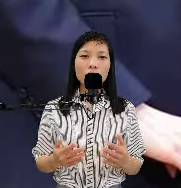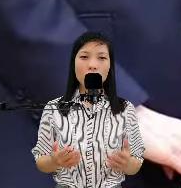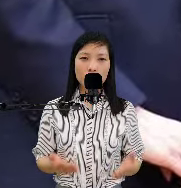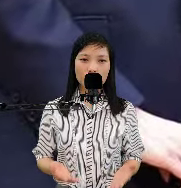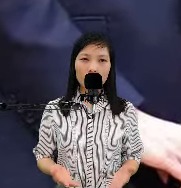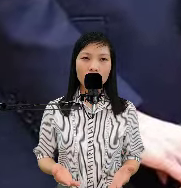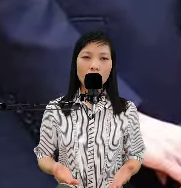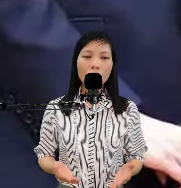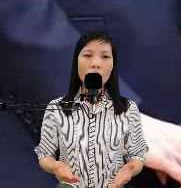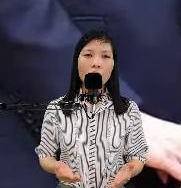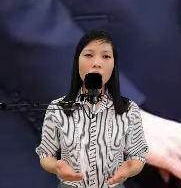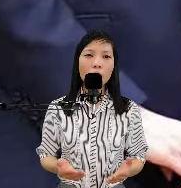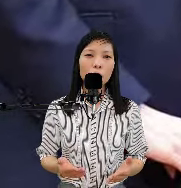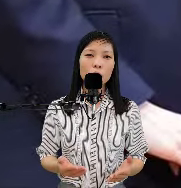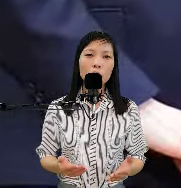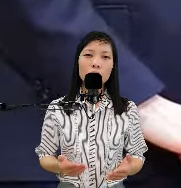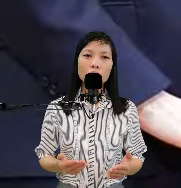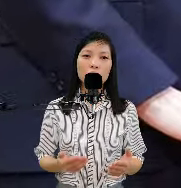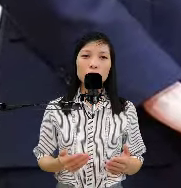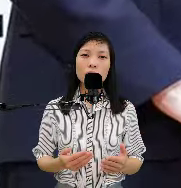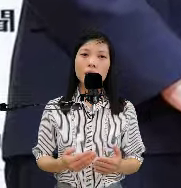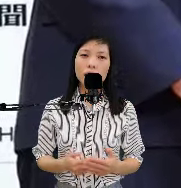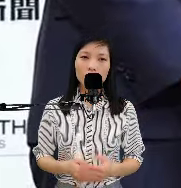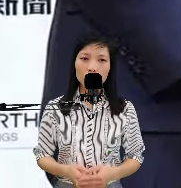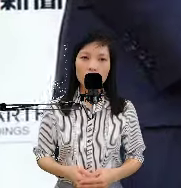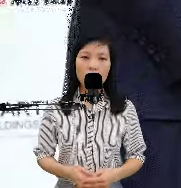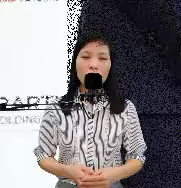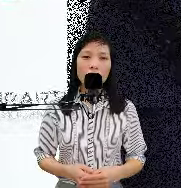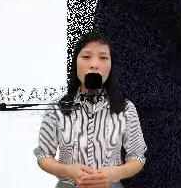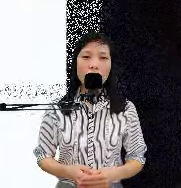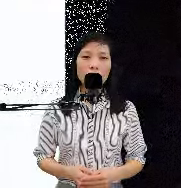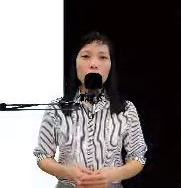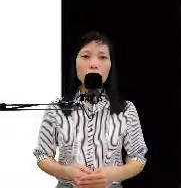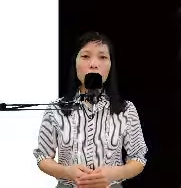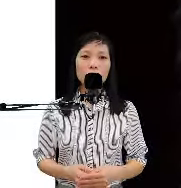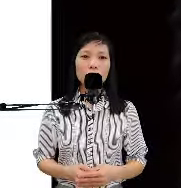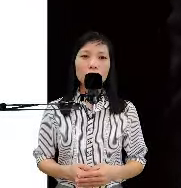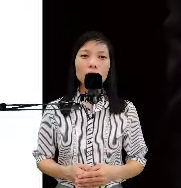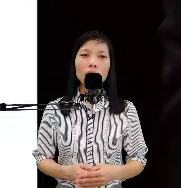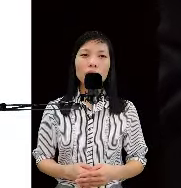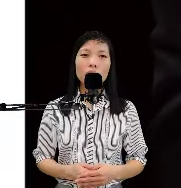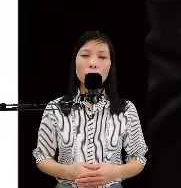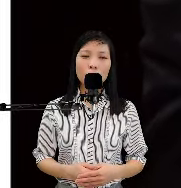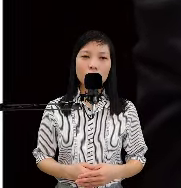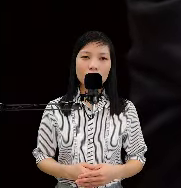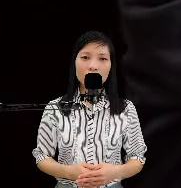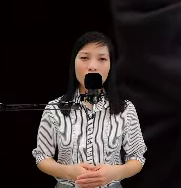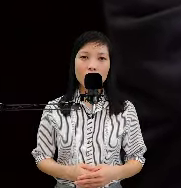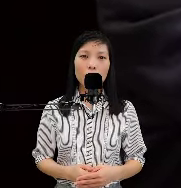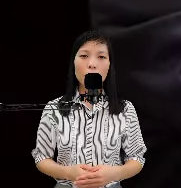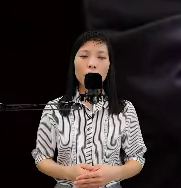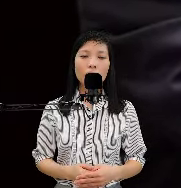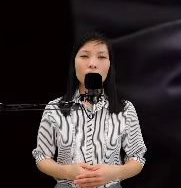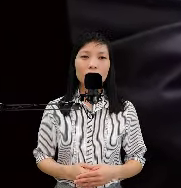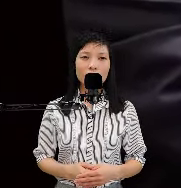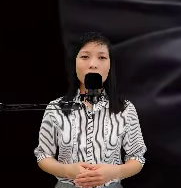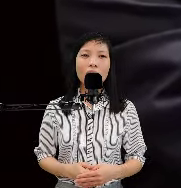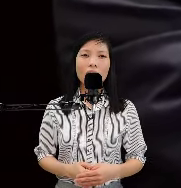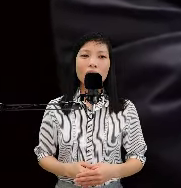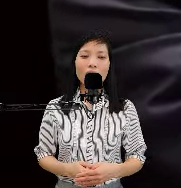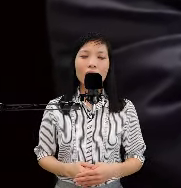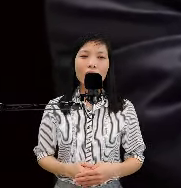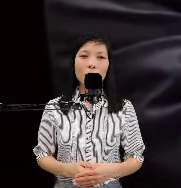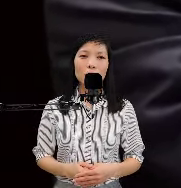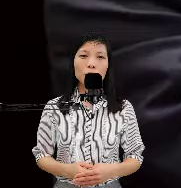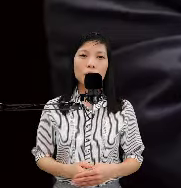八官に21歳の年伊藤小7団が挑みました先に参照すると器用の